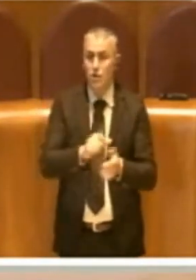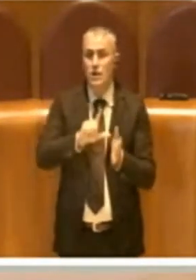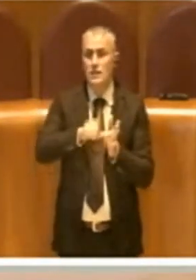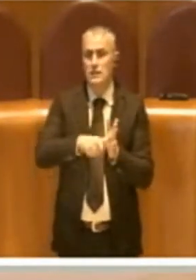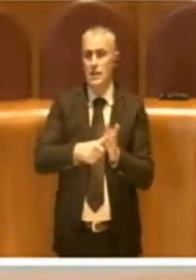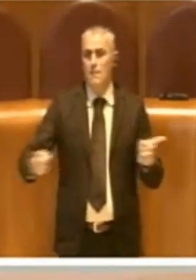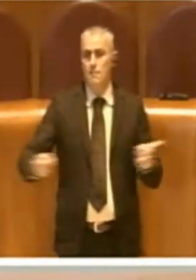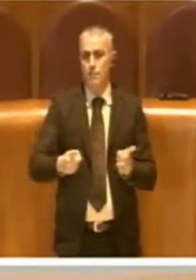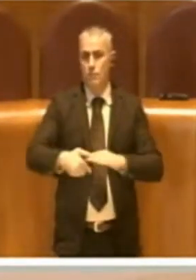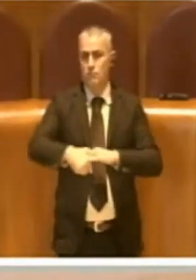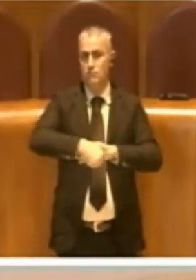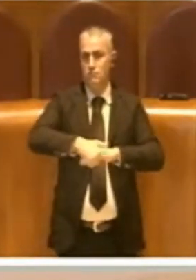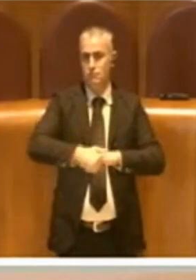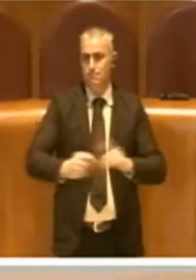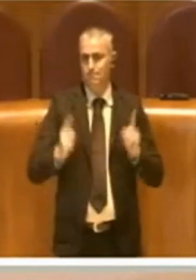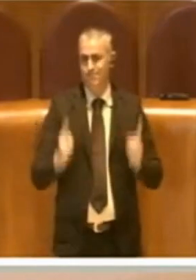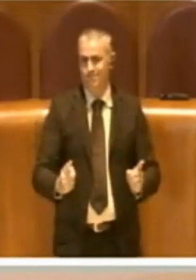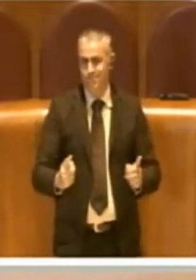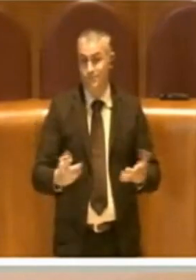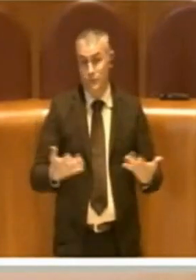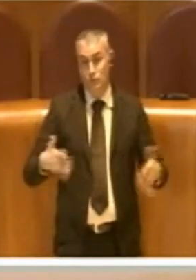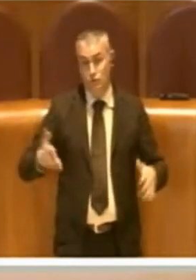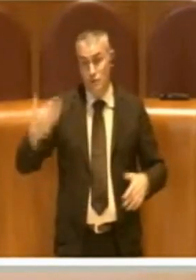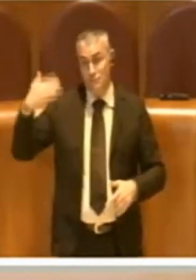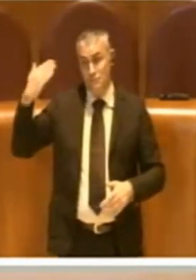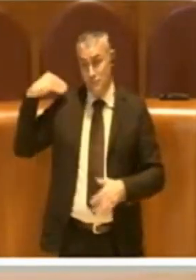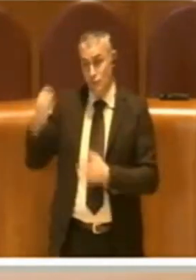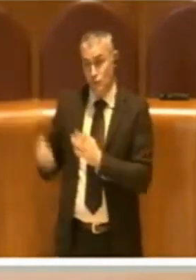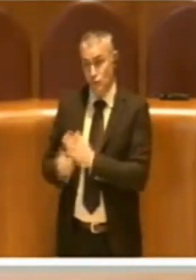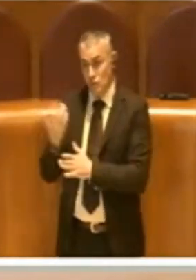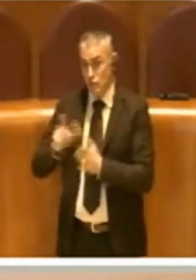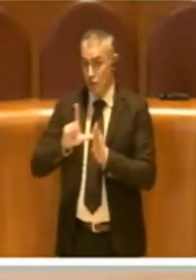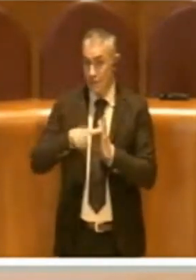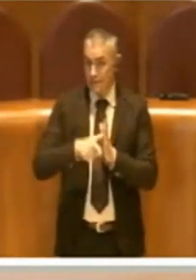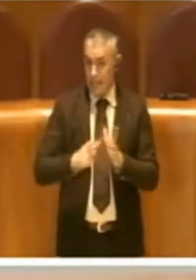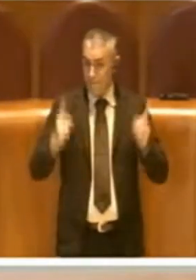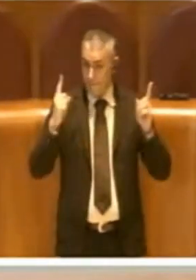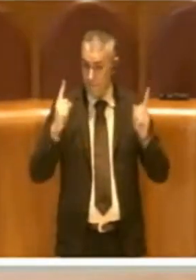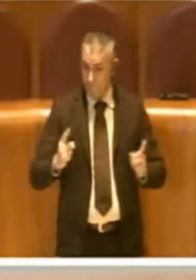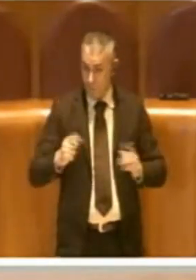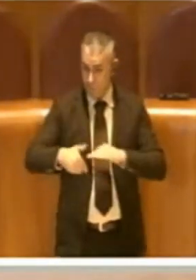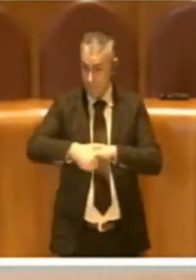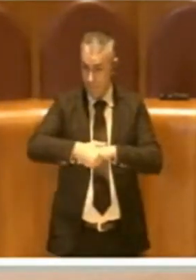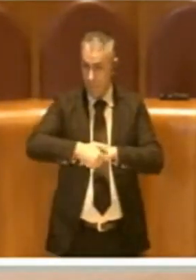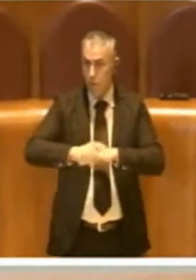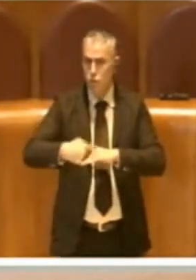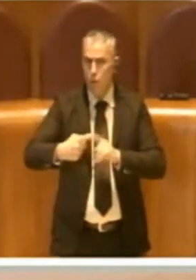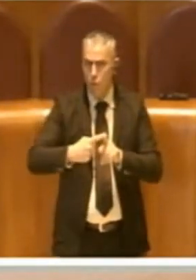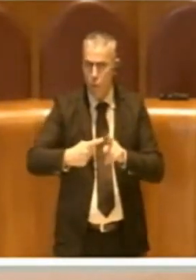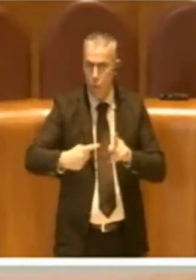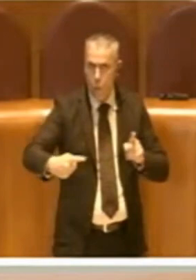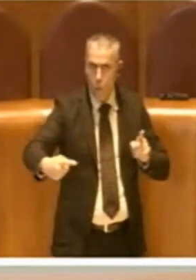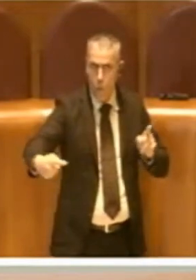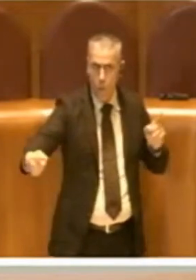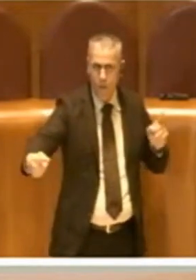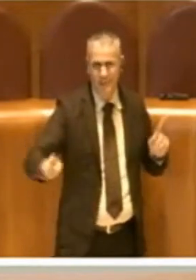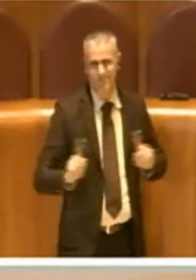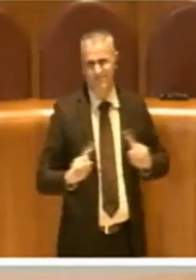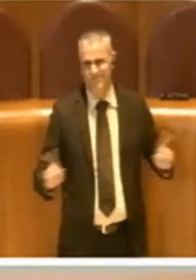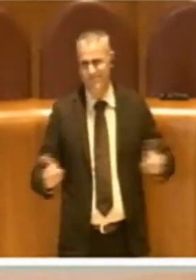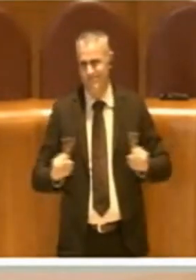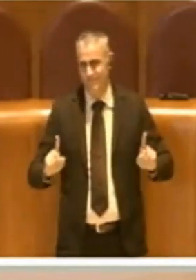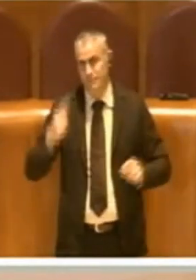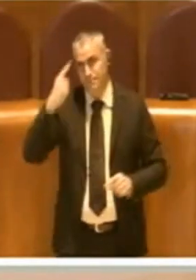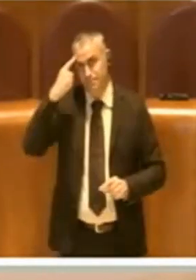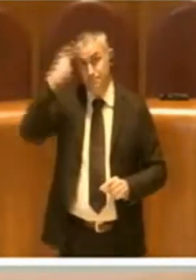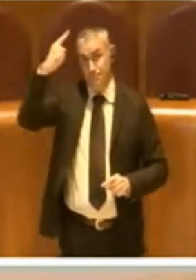temporanee, come a volte è successo, temporanee che poi diventavano invece molto lunghe, abbiamo pensato appunto di avere